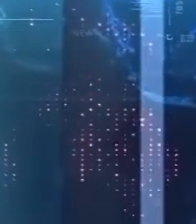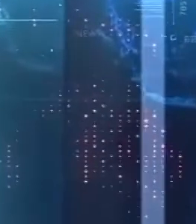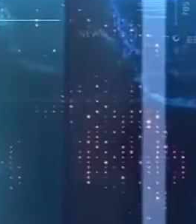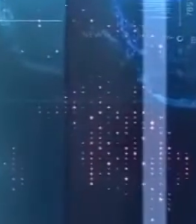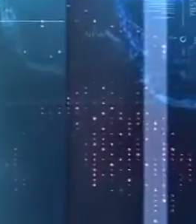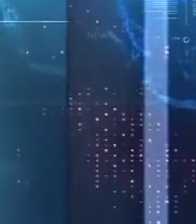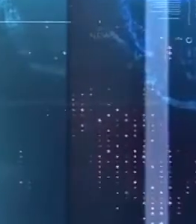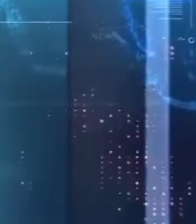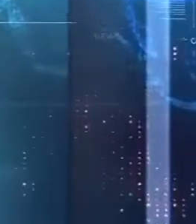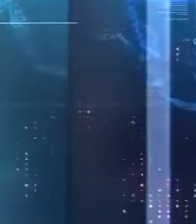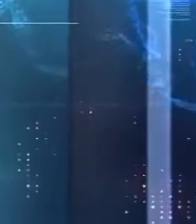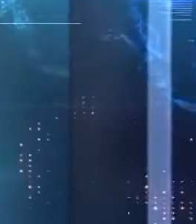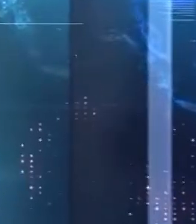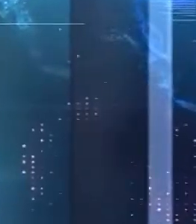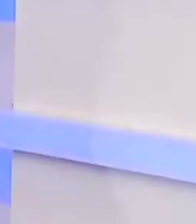jutsu